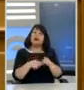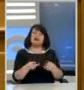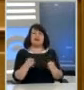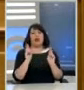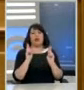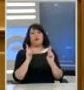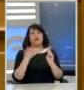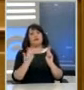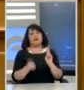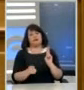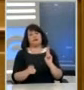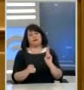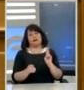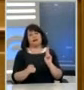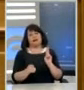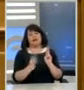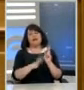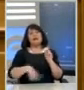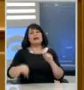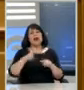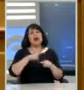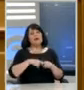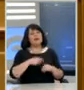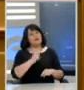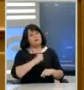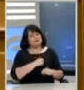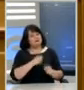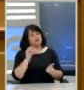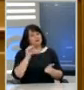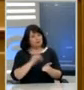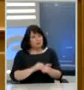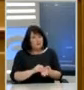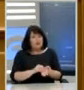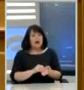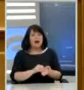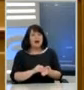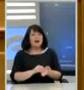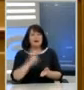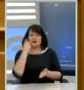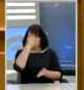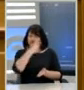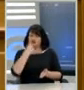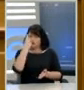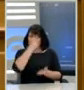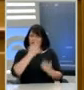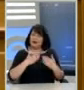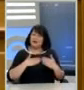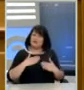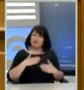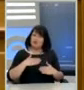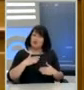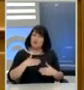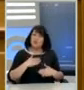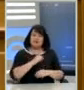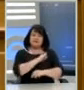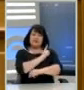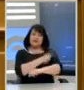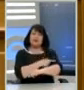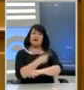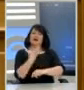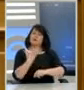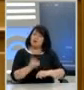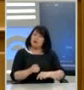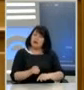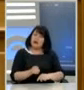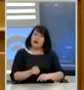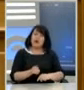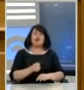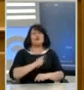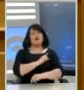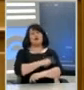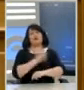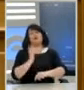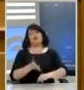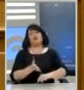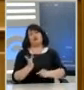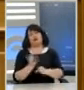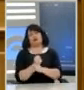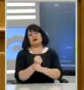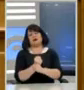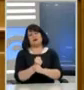ελπίδα. Και οι Έλληνες θα πιστέψουμε και πάλι στους εαυτούς μας, στις δυνάμεις μας, στις δυνατότητές